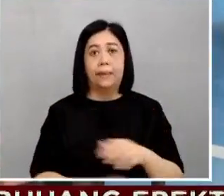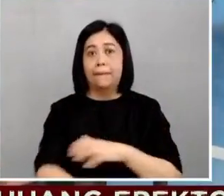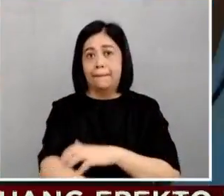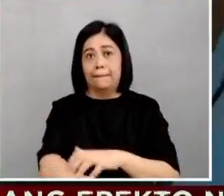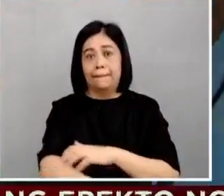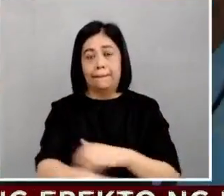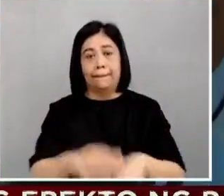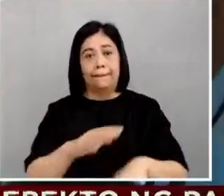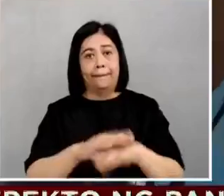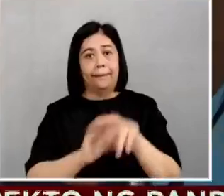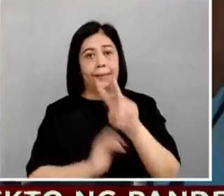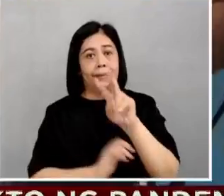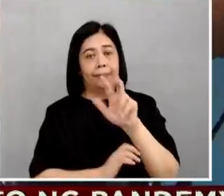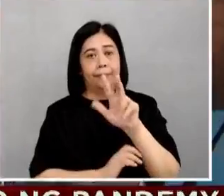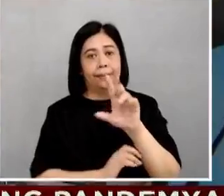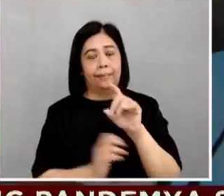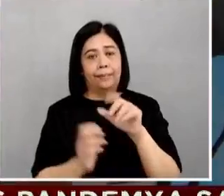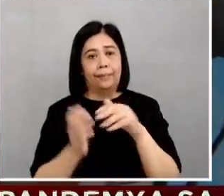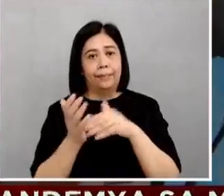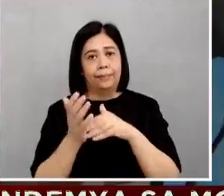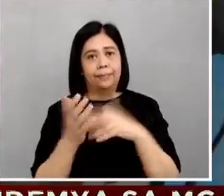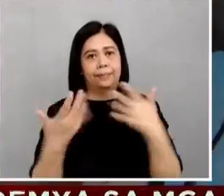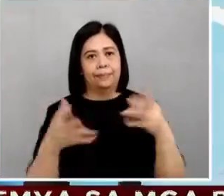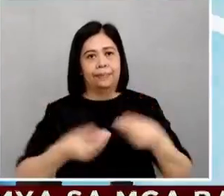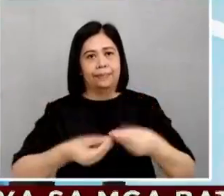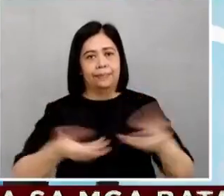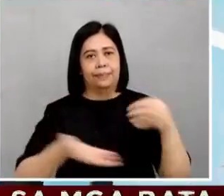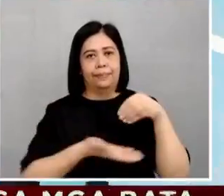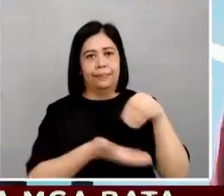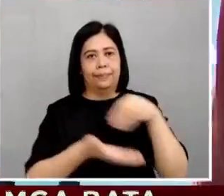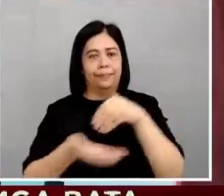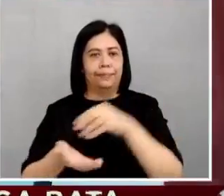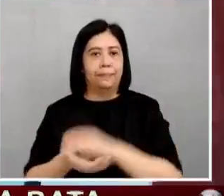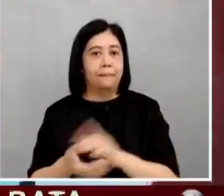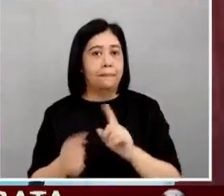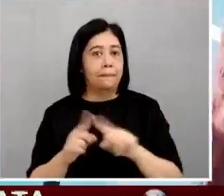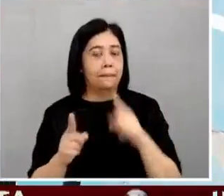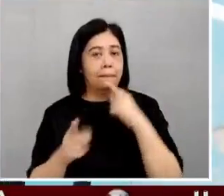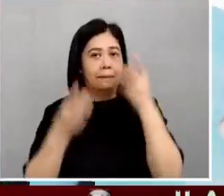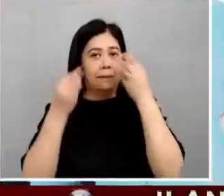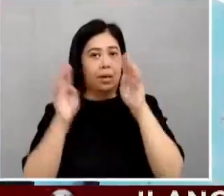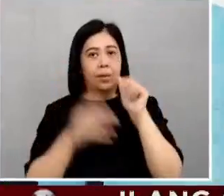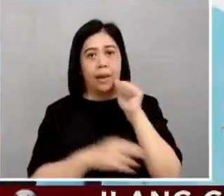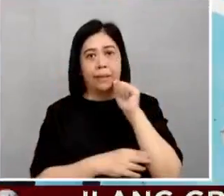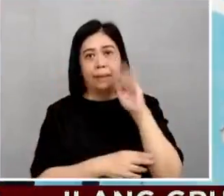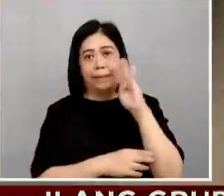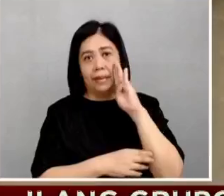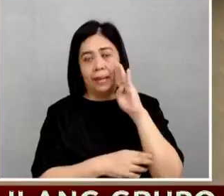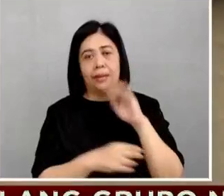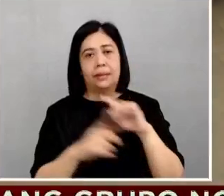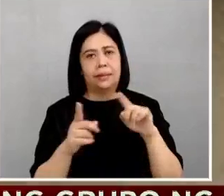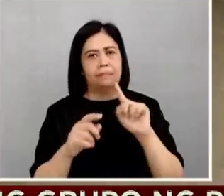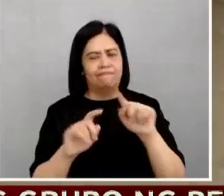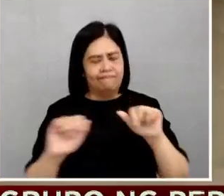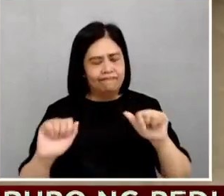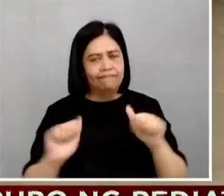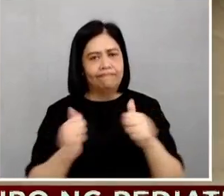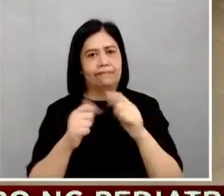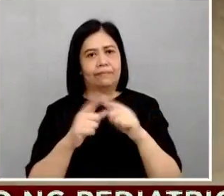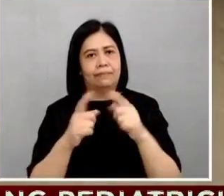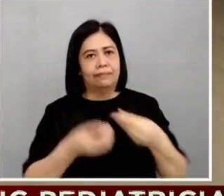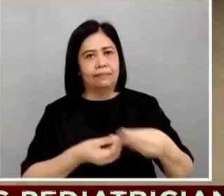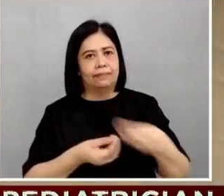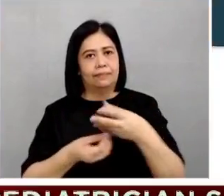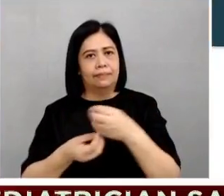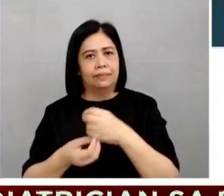na sa 233,000 ang nakatanggap ng ayuda. Pero ayon kay Mayor Abby Binay, isang hamon sa kanila ang pamimigay gamit